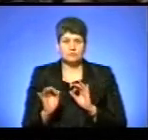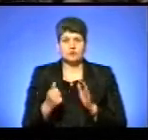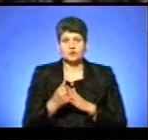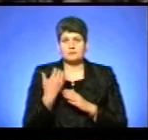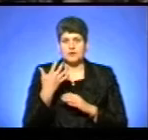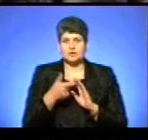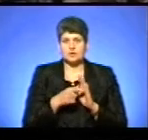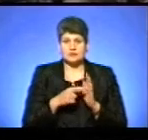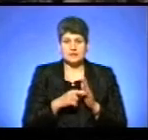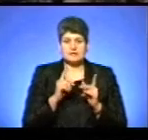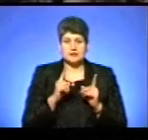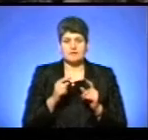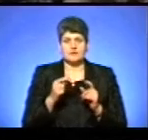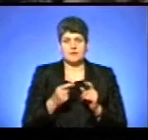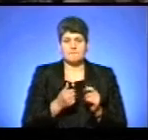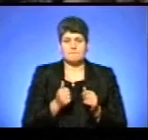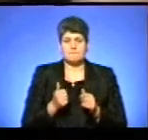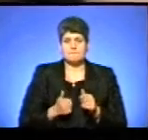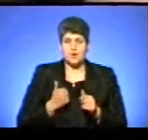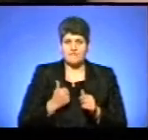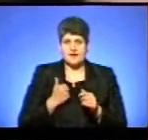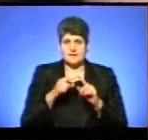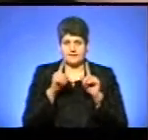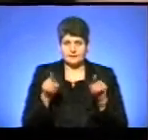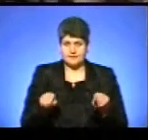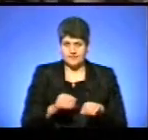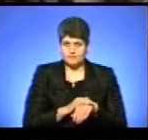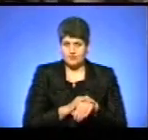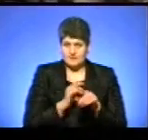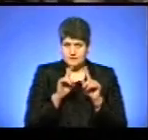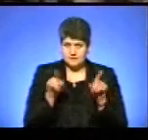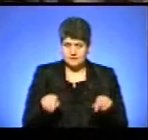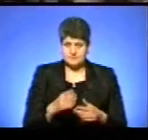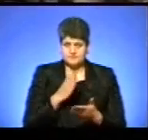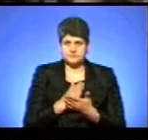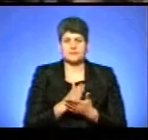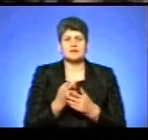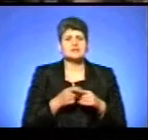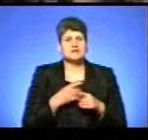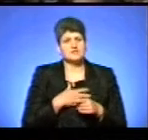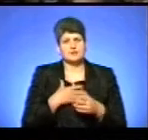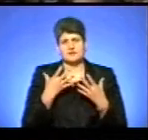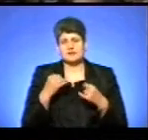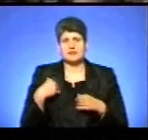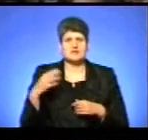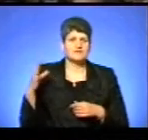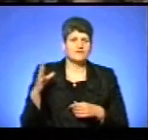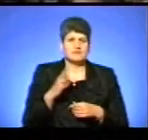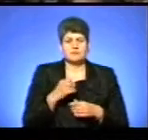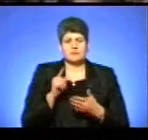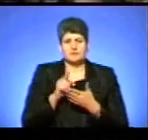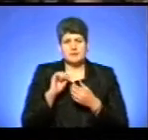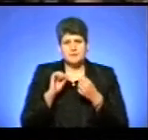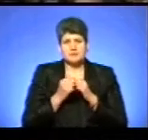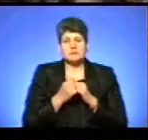5 класу навіть з похвальними листами закінчував. Це дуже важливий день для нас всіх, і ми маємо пам'ятати,